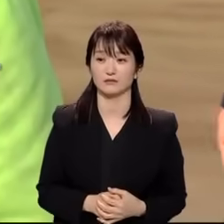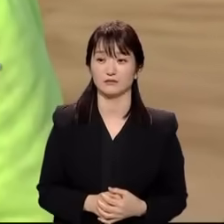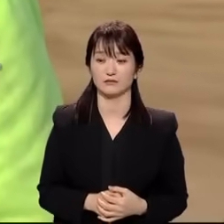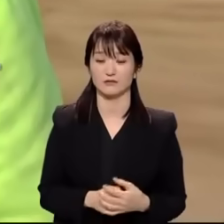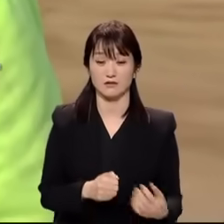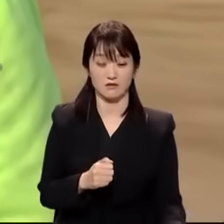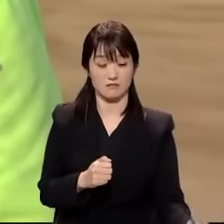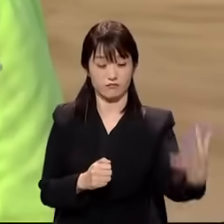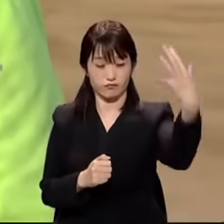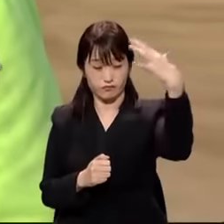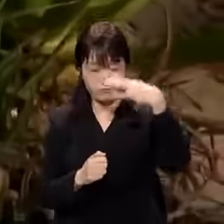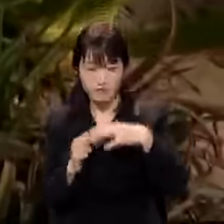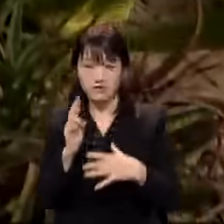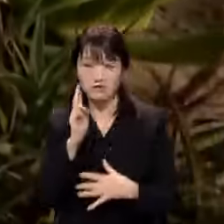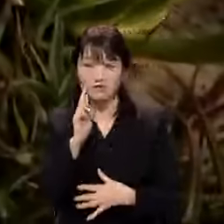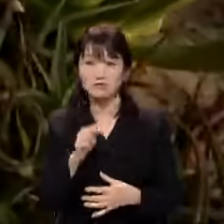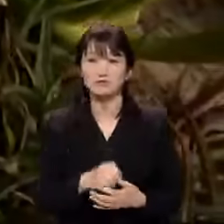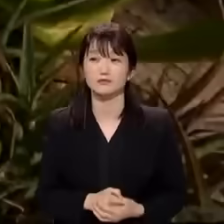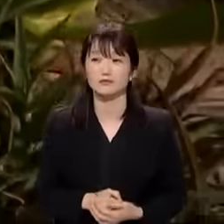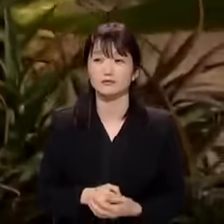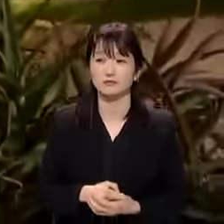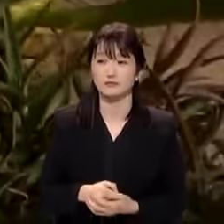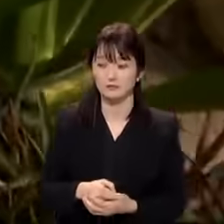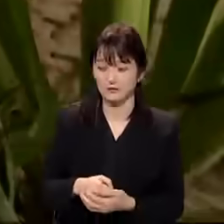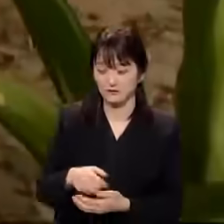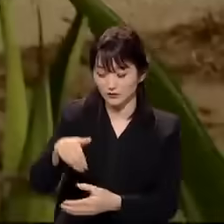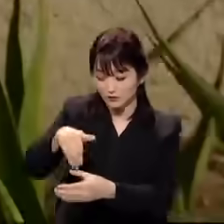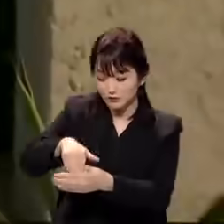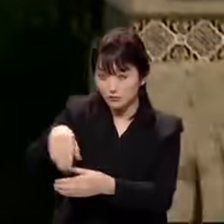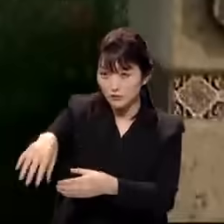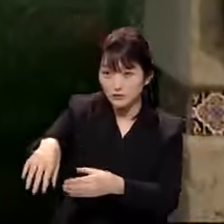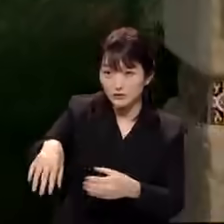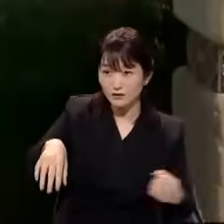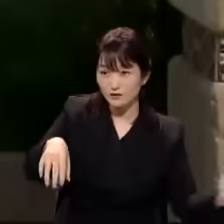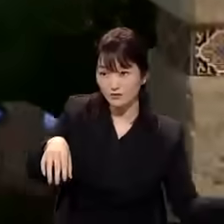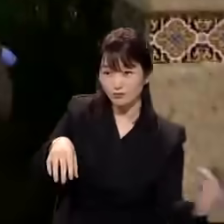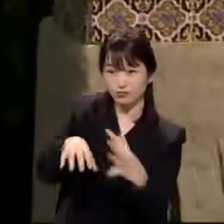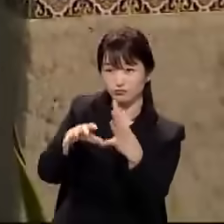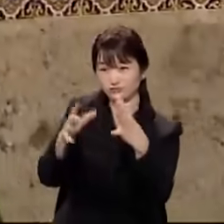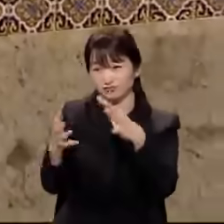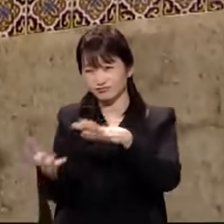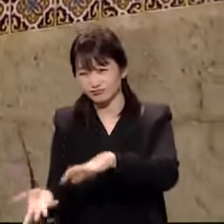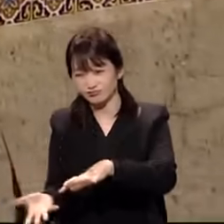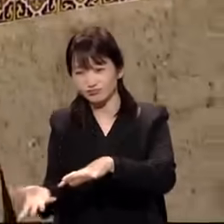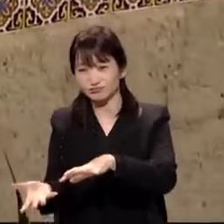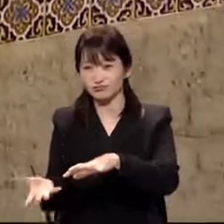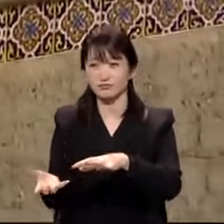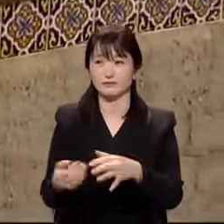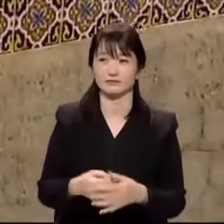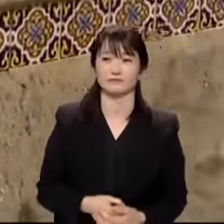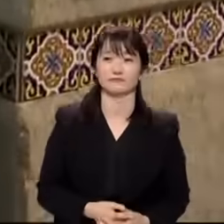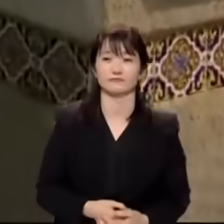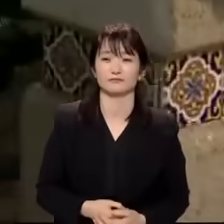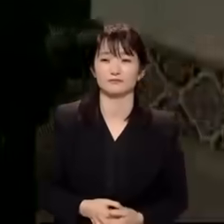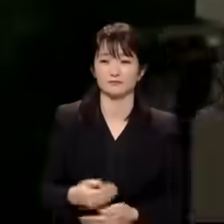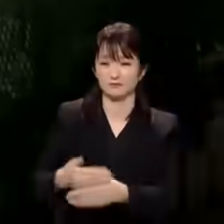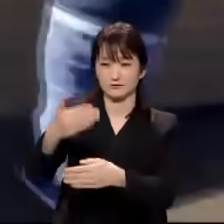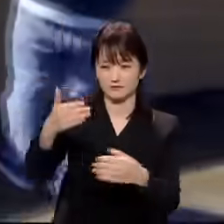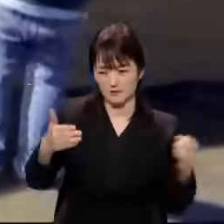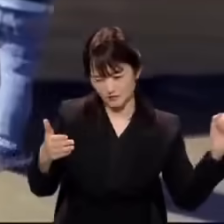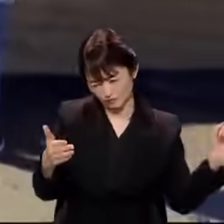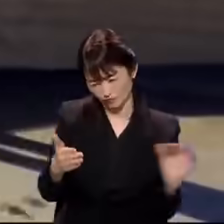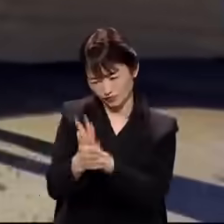maybe 10-12 feet high. I think I actually maybe got punctured with one of these, and then I maybe hit this, and I for sure hit